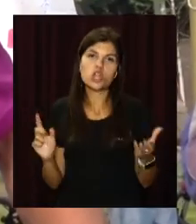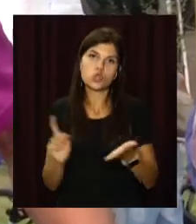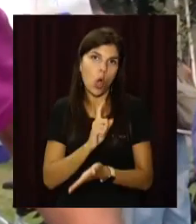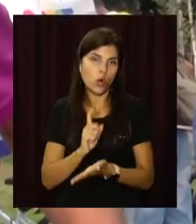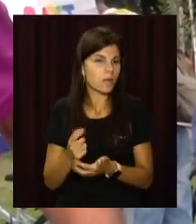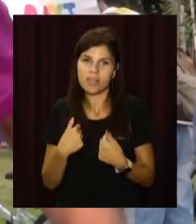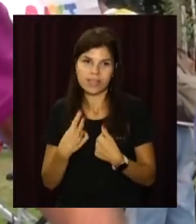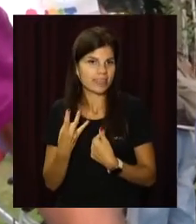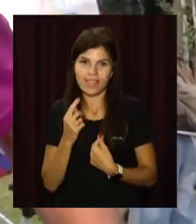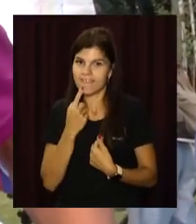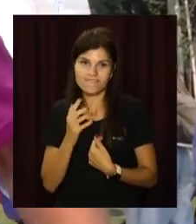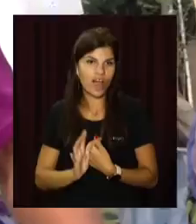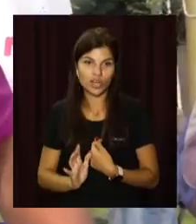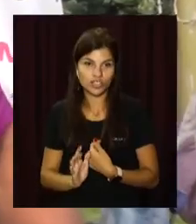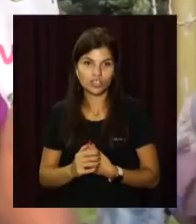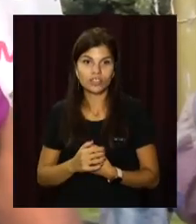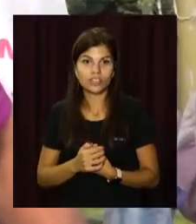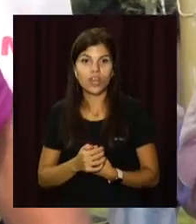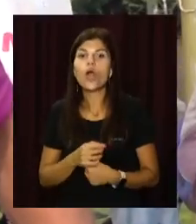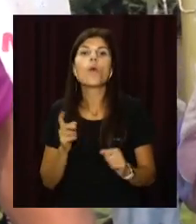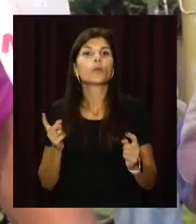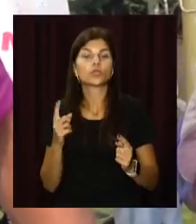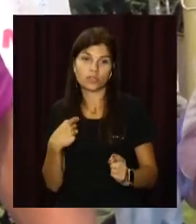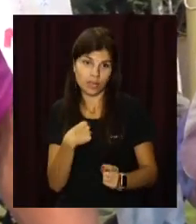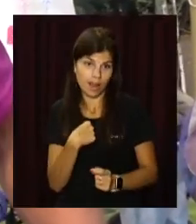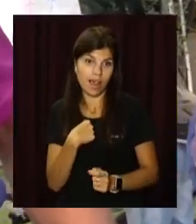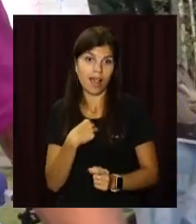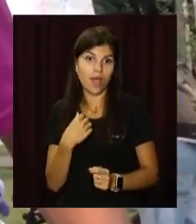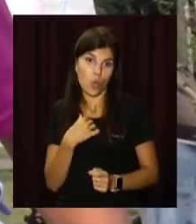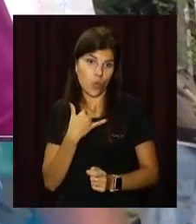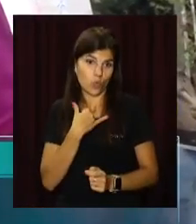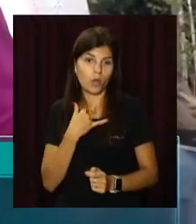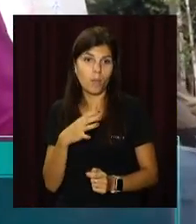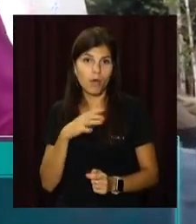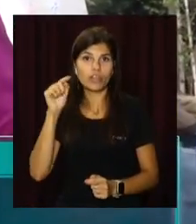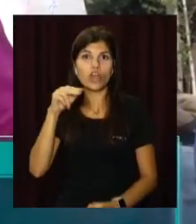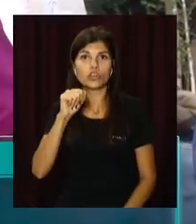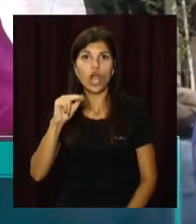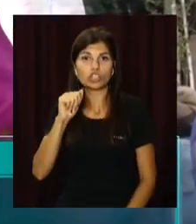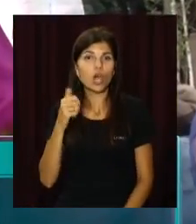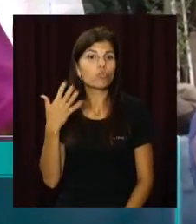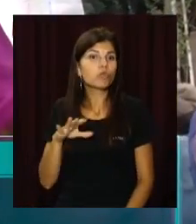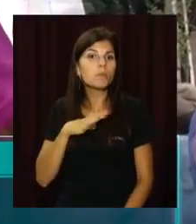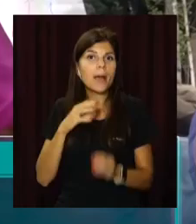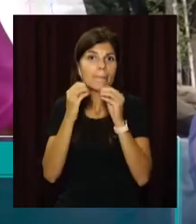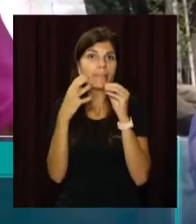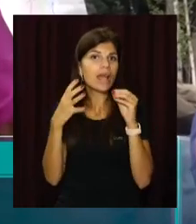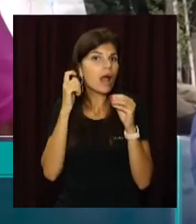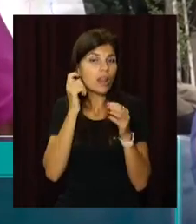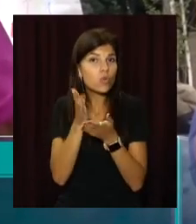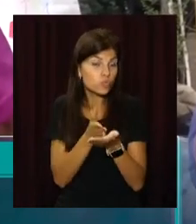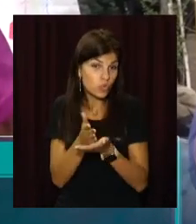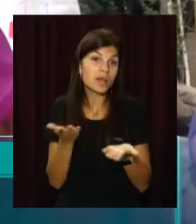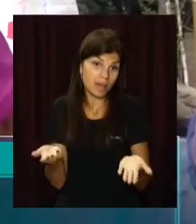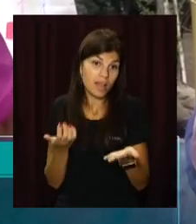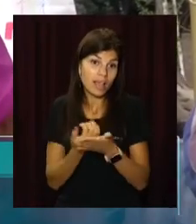це не важко, скажу я вам, тому що у мене там була дача, вже 15 років вона у мене там, і